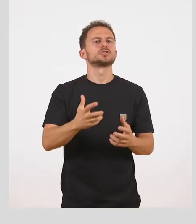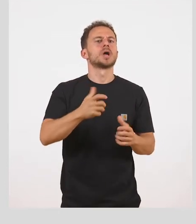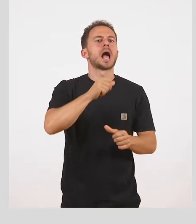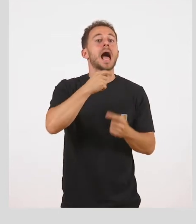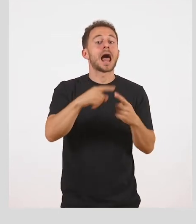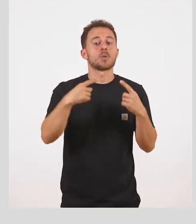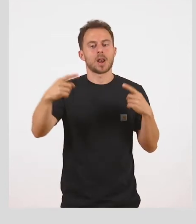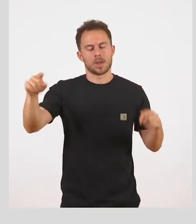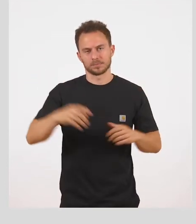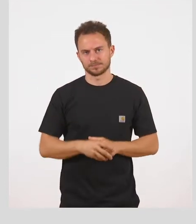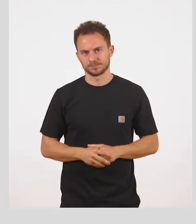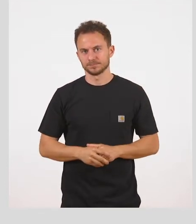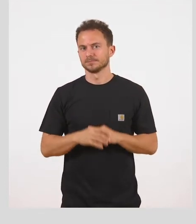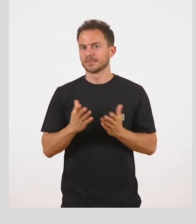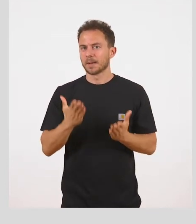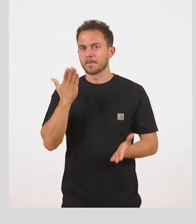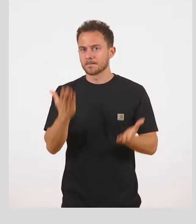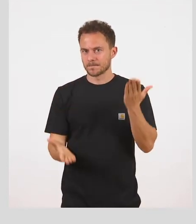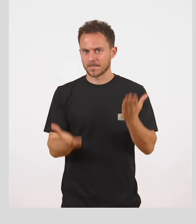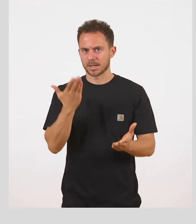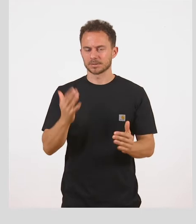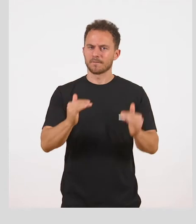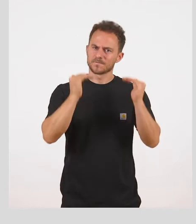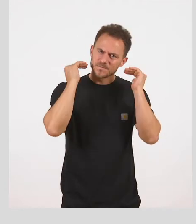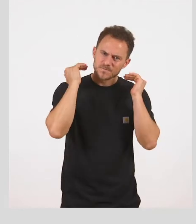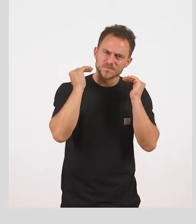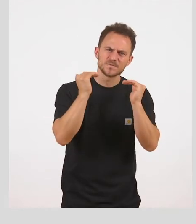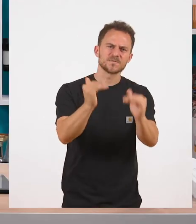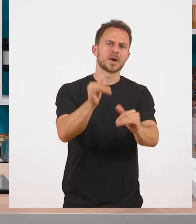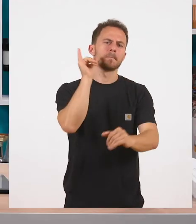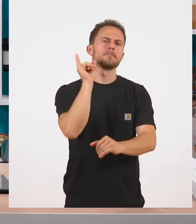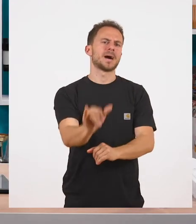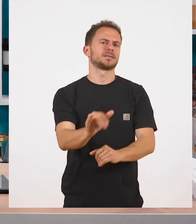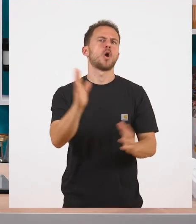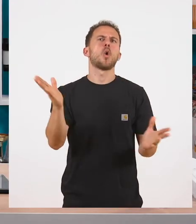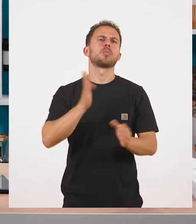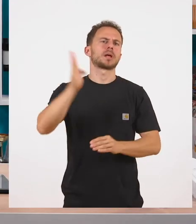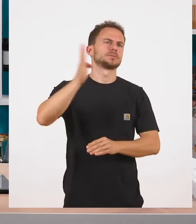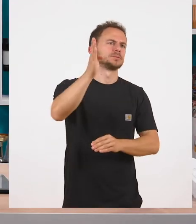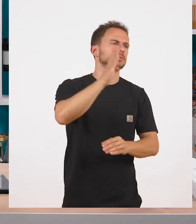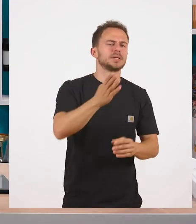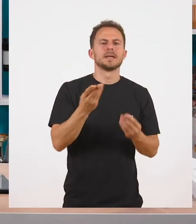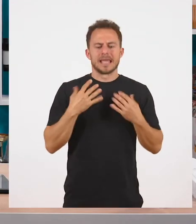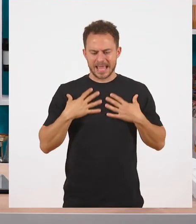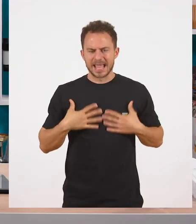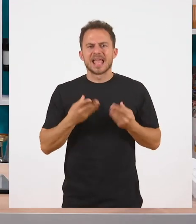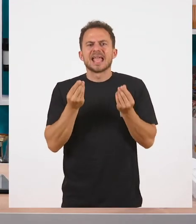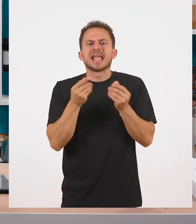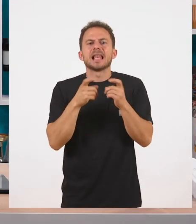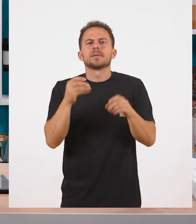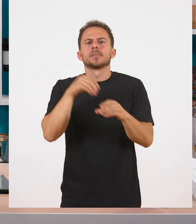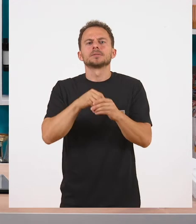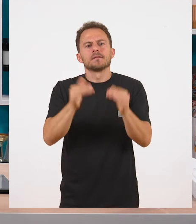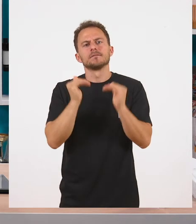η μάζα παραμένει σταθερή σε οποιοδήποτε σημείο στο σύμπαν. Η ποσότητα της ύλης από την οποία